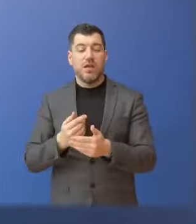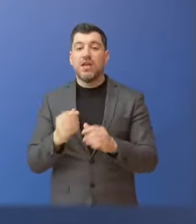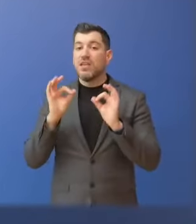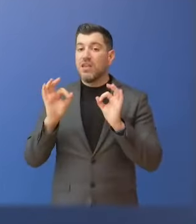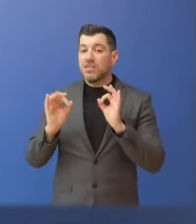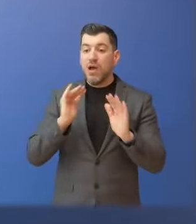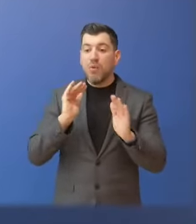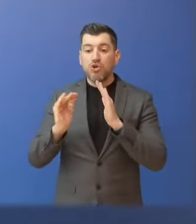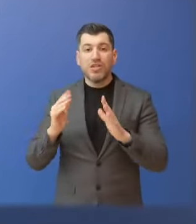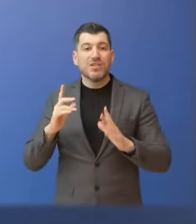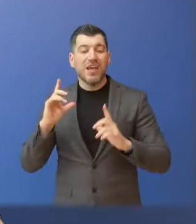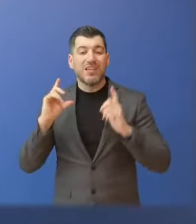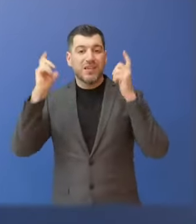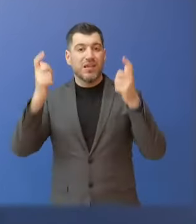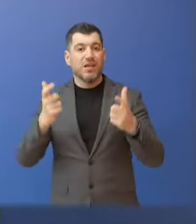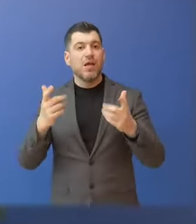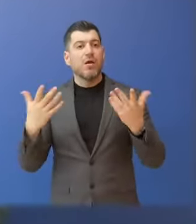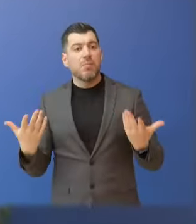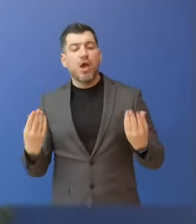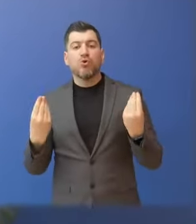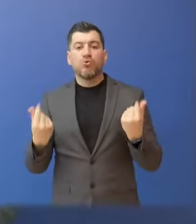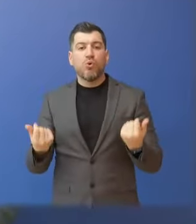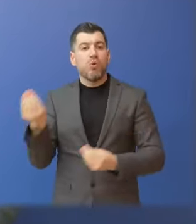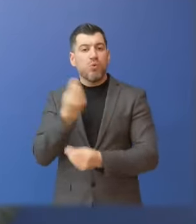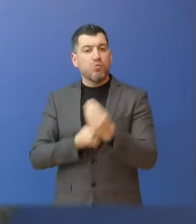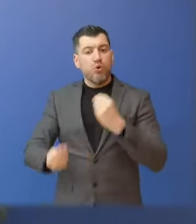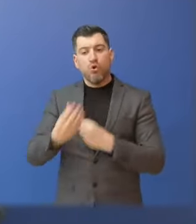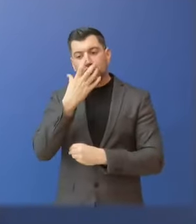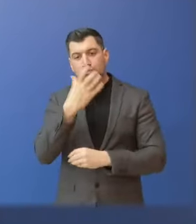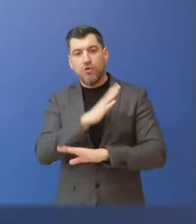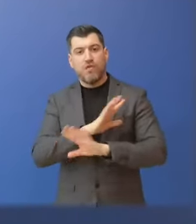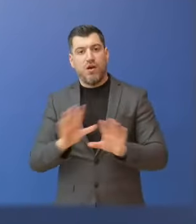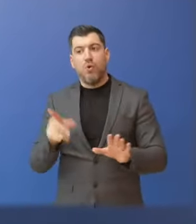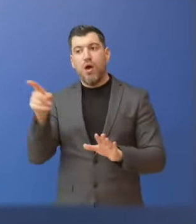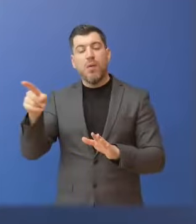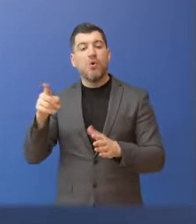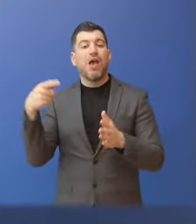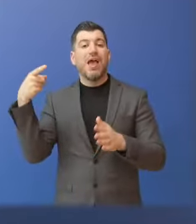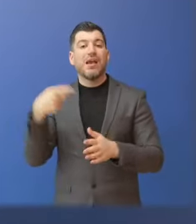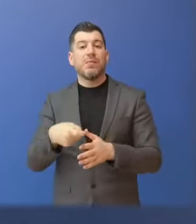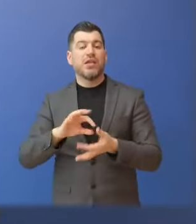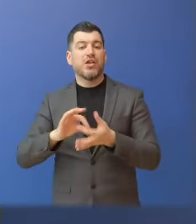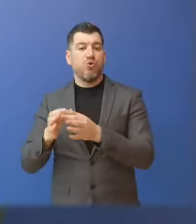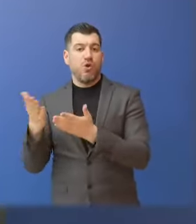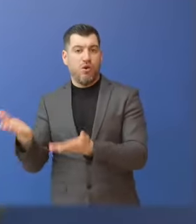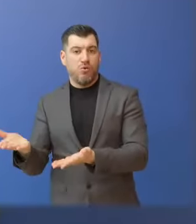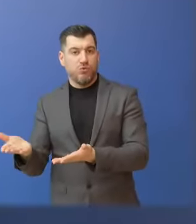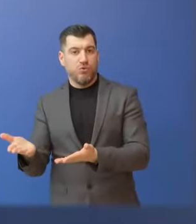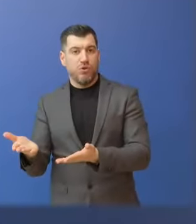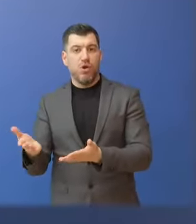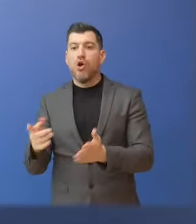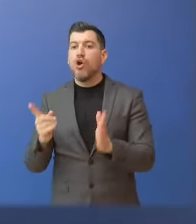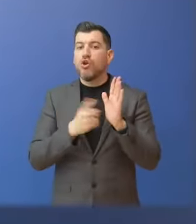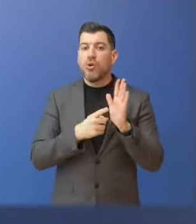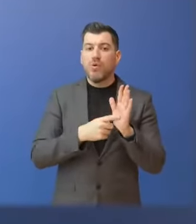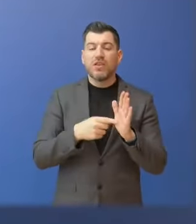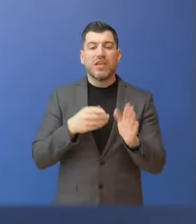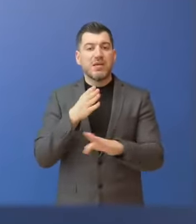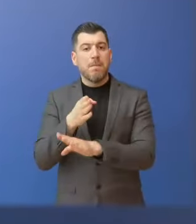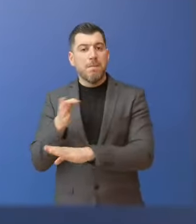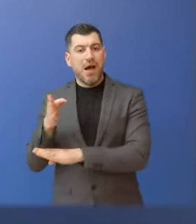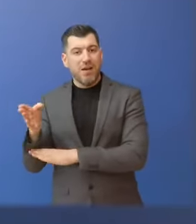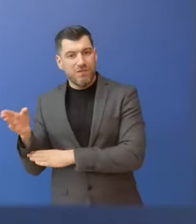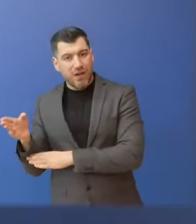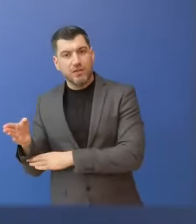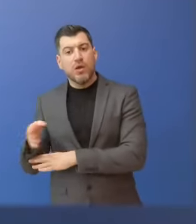δημοκρατίας μας με πολύ πιο στιβαρό θεσμικό πλαίσιο από εγκληματικές οργανώσεις νομοθετικές παρεμβάσεις οι οποίες έγιναν κυρίως τα